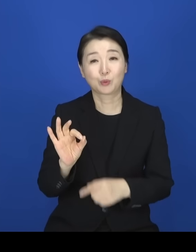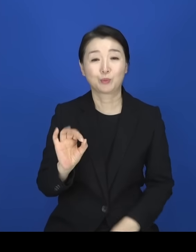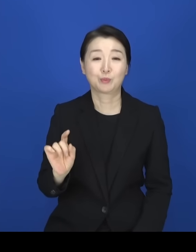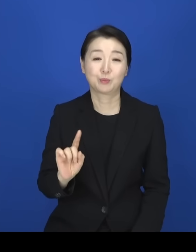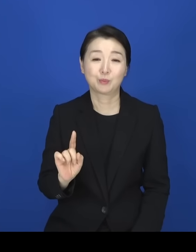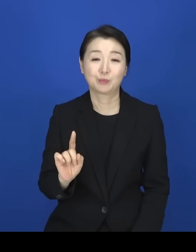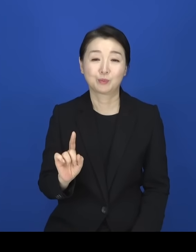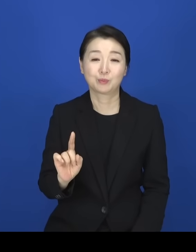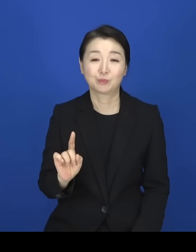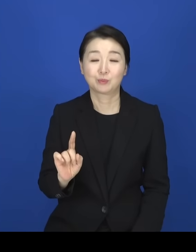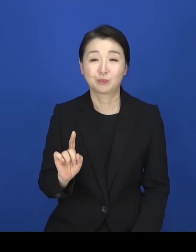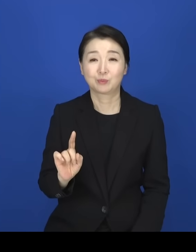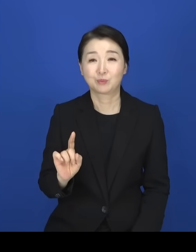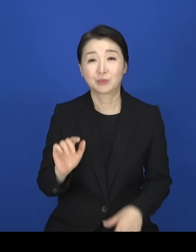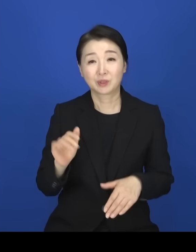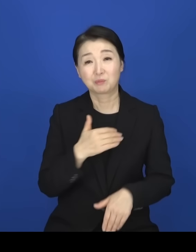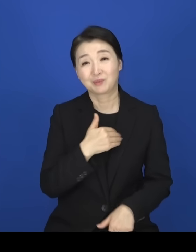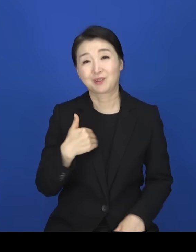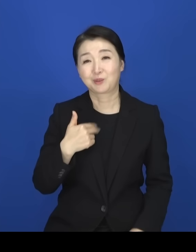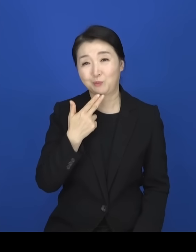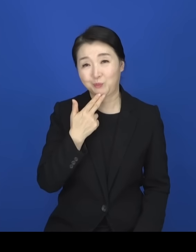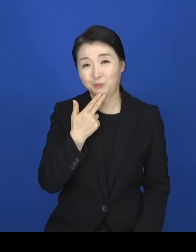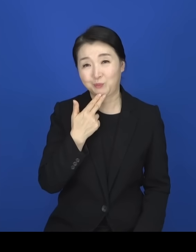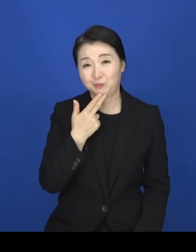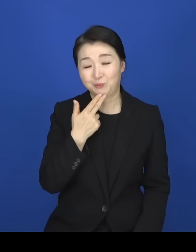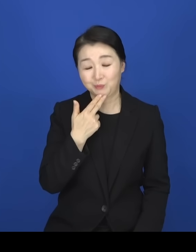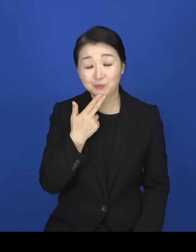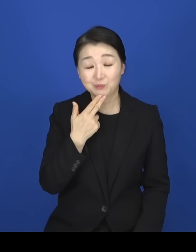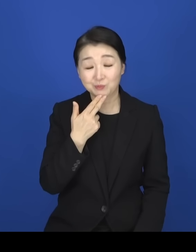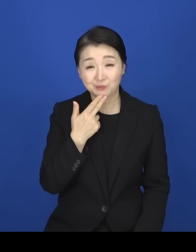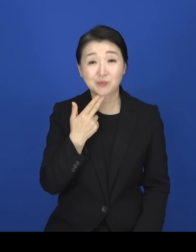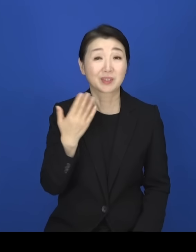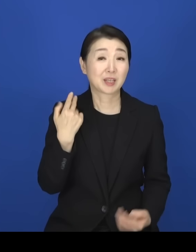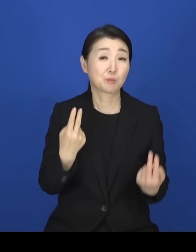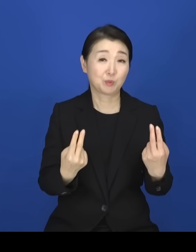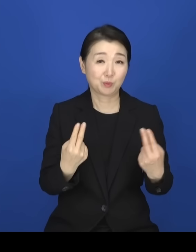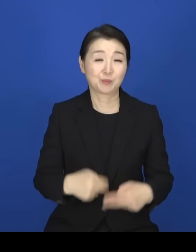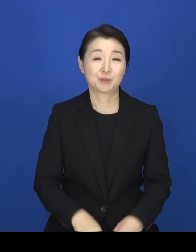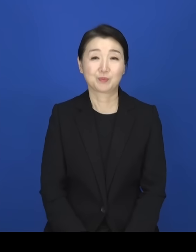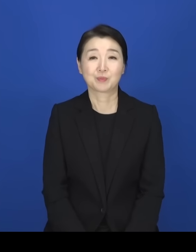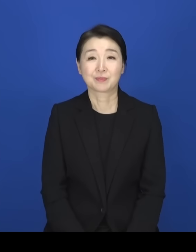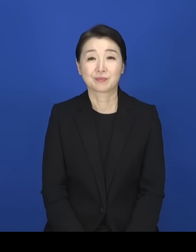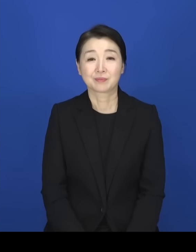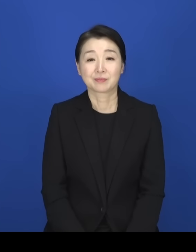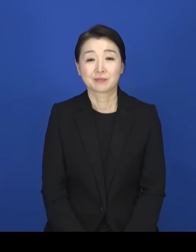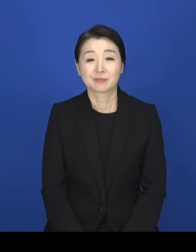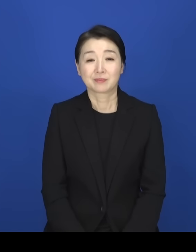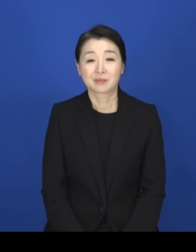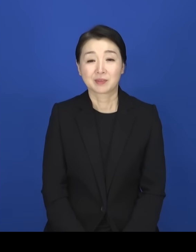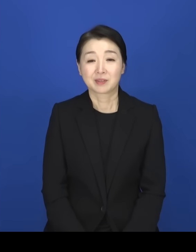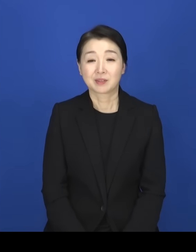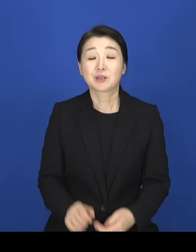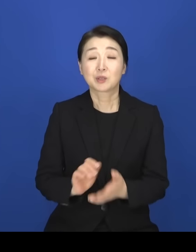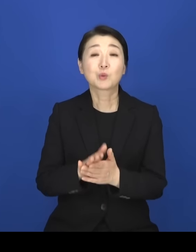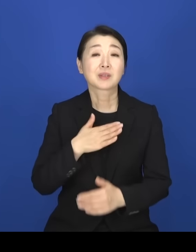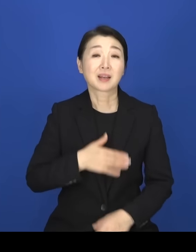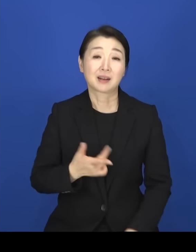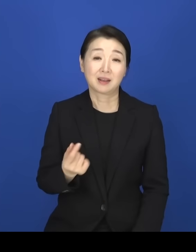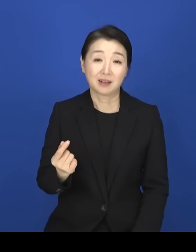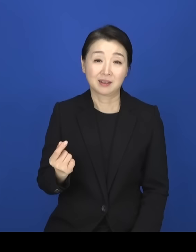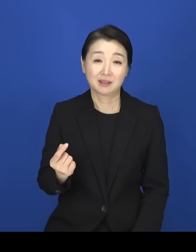경제적으로 참 이제 예전보다는 좀 녹록지 않은 상황들이 있는데 네. 이걸 알 거 아니에요.